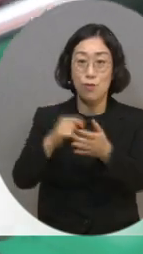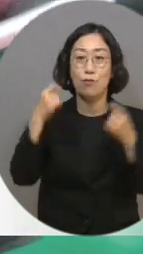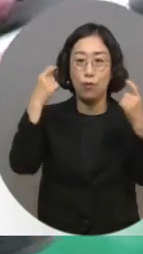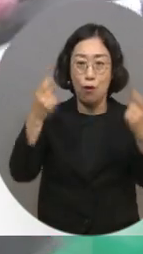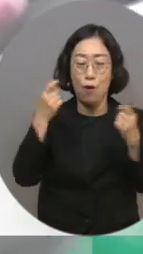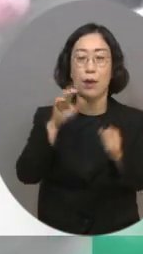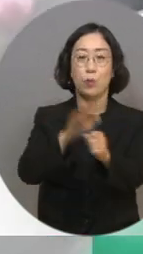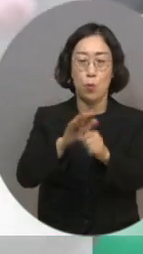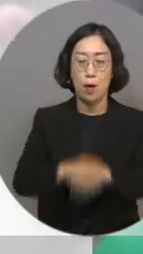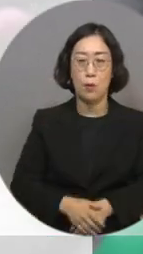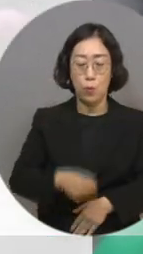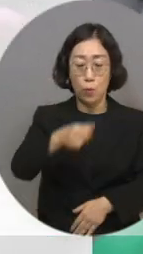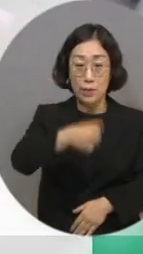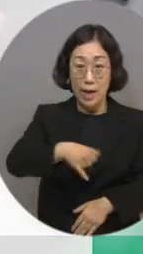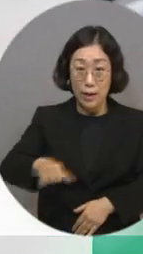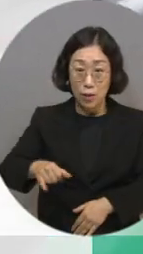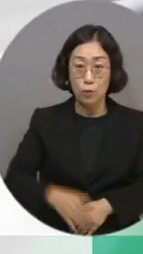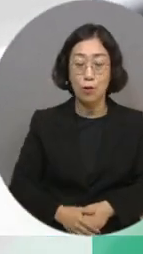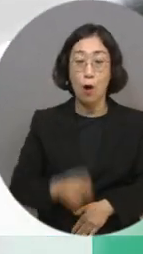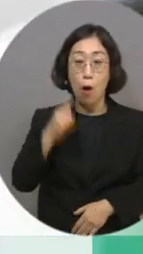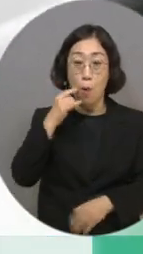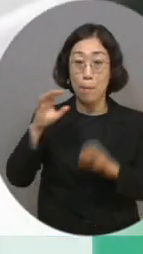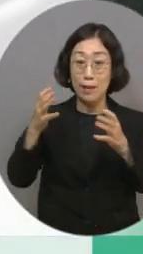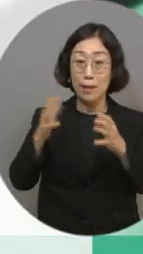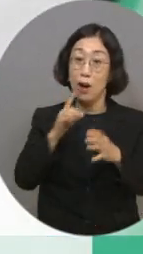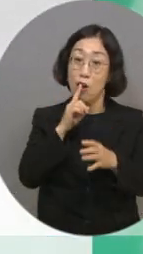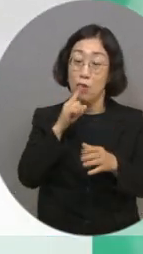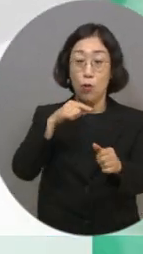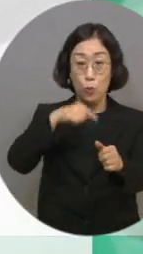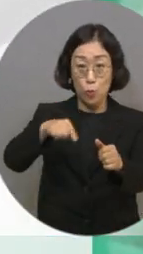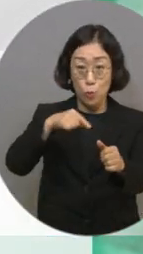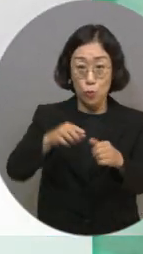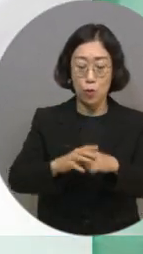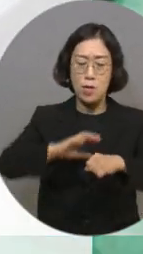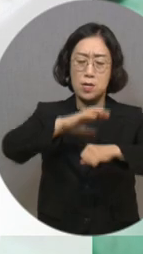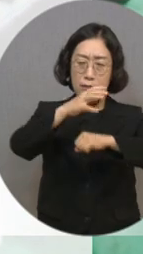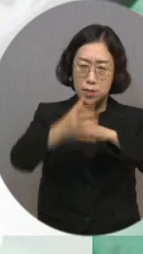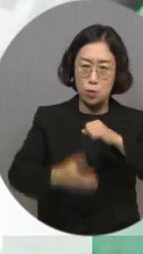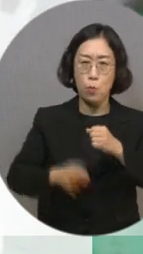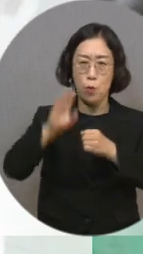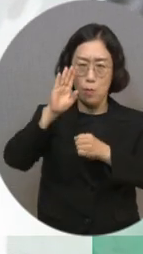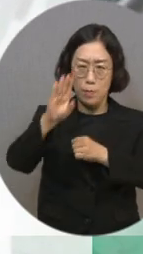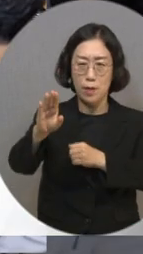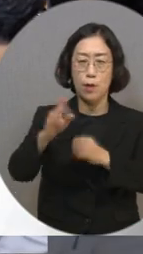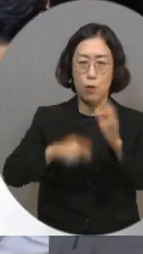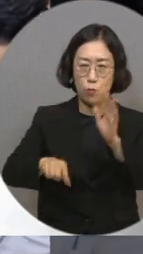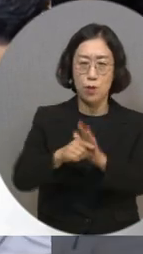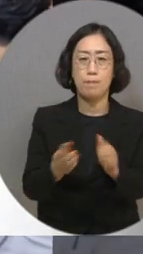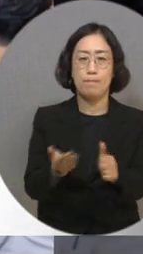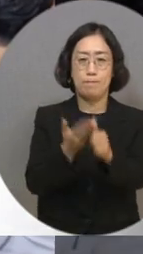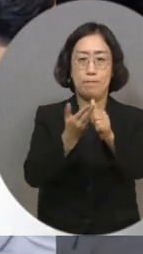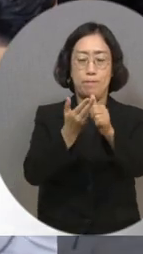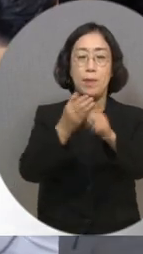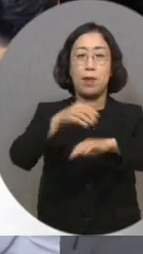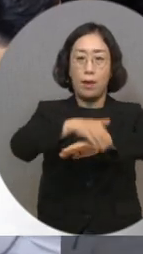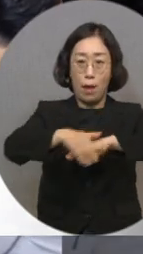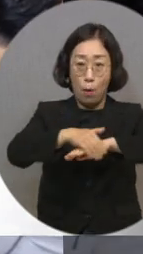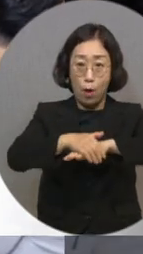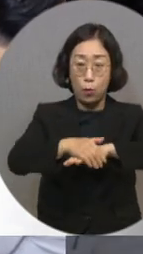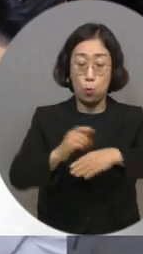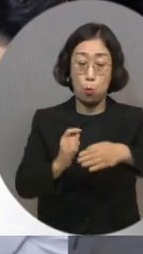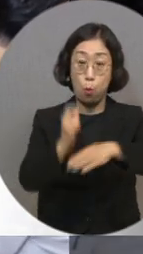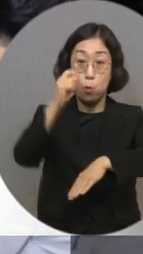또 자녀들을 위한 엄마 나란말 교육을 통해 글로벌 미래 주역을 키우고 있습니다. 이와 더불어